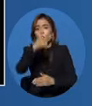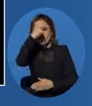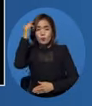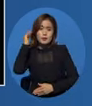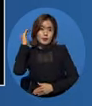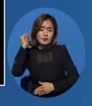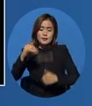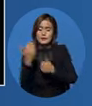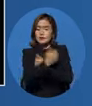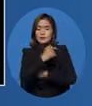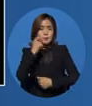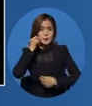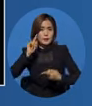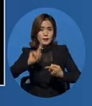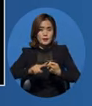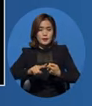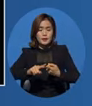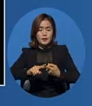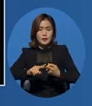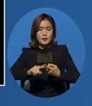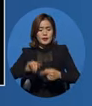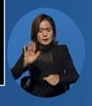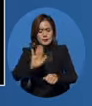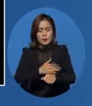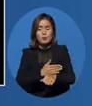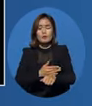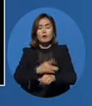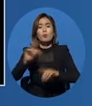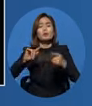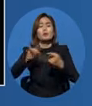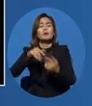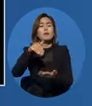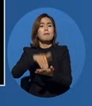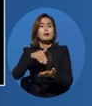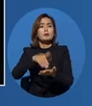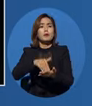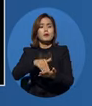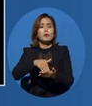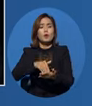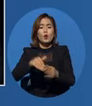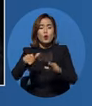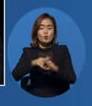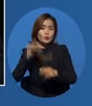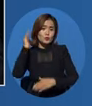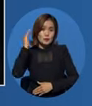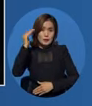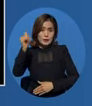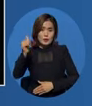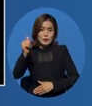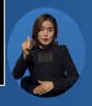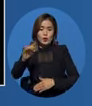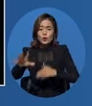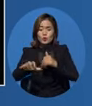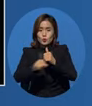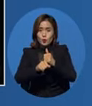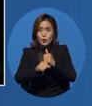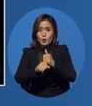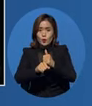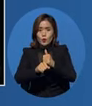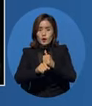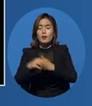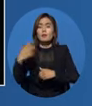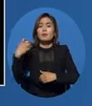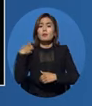대통령을 지키지 못했다는 지못미 의 자세로 반성하고 서는 문재인 후보 총괄 선대 본부장으로 지금까지 문재인 후보를 위해